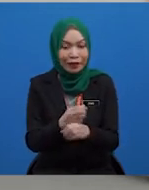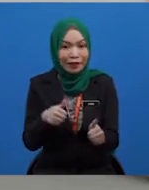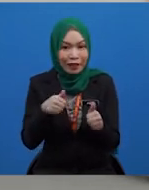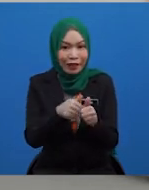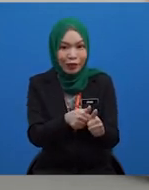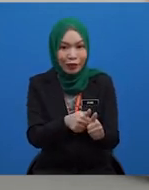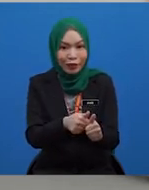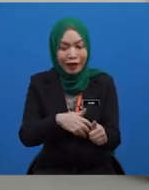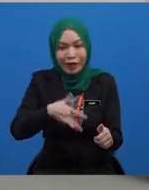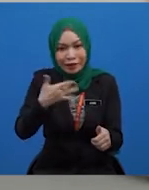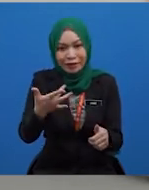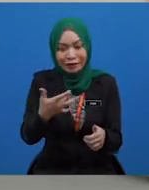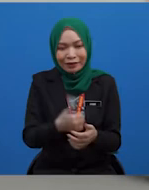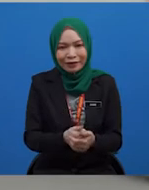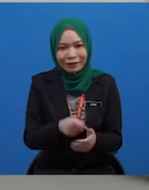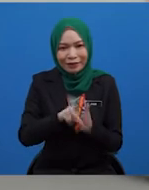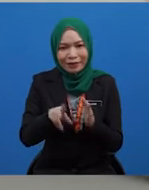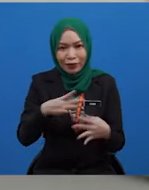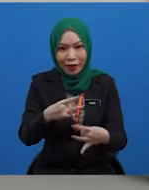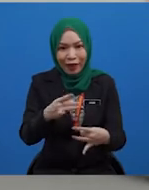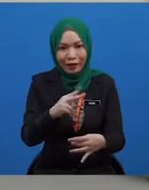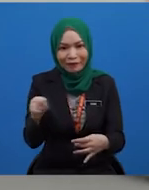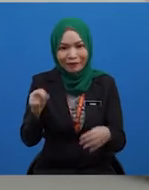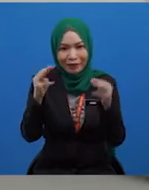masyarakat tempatan di Malaysia.